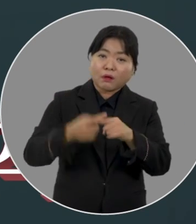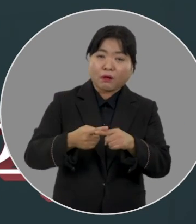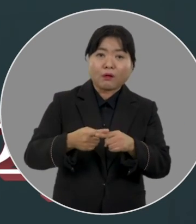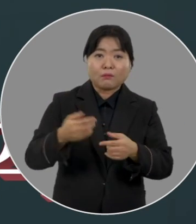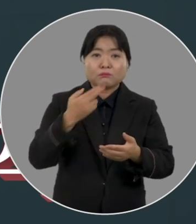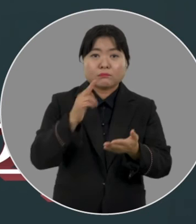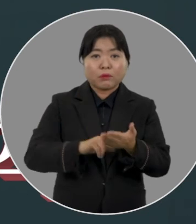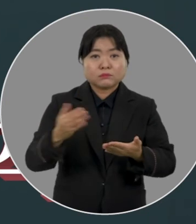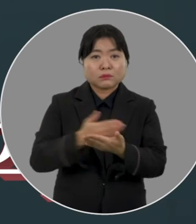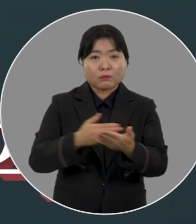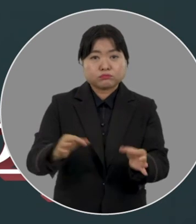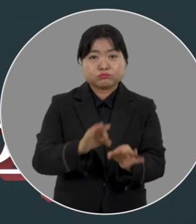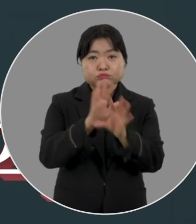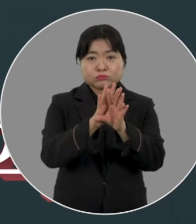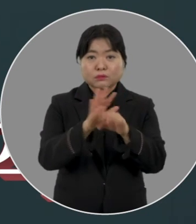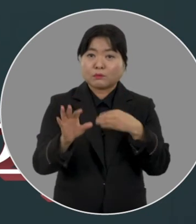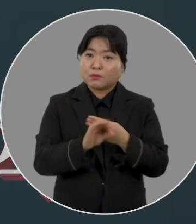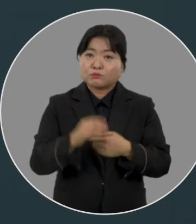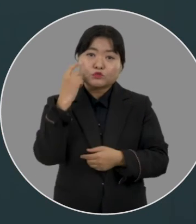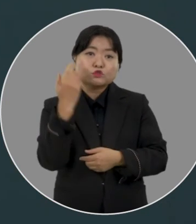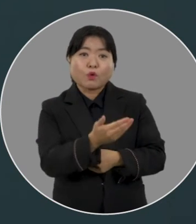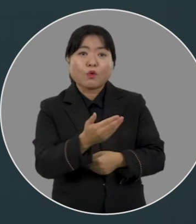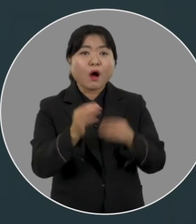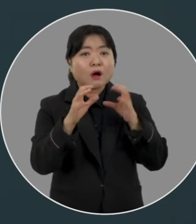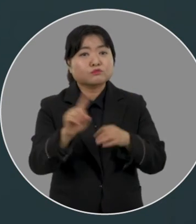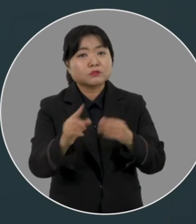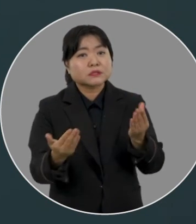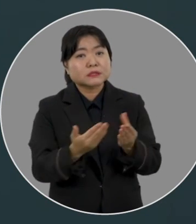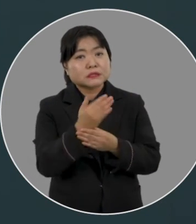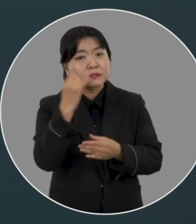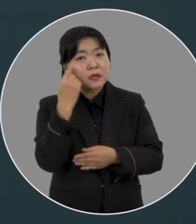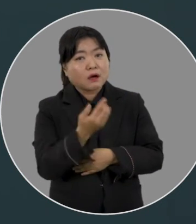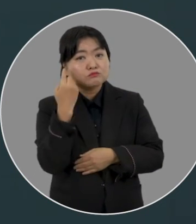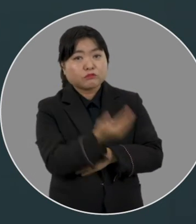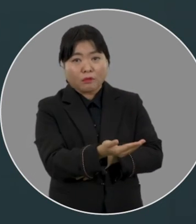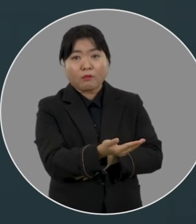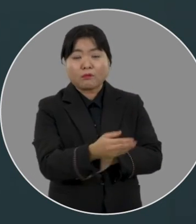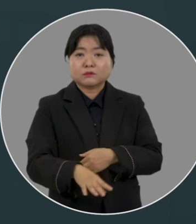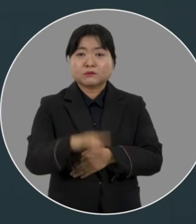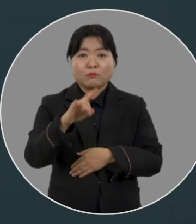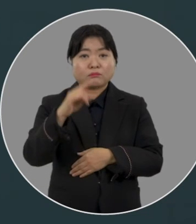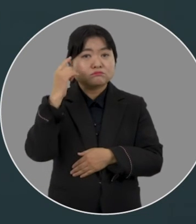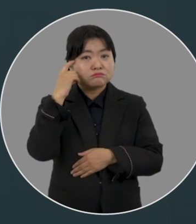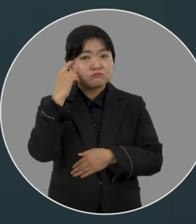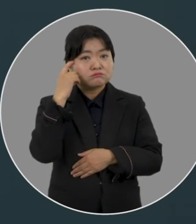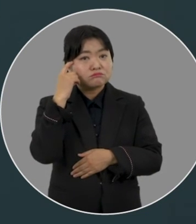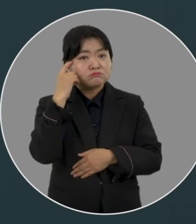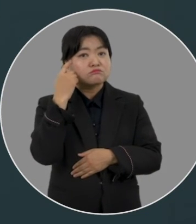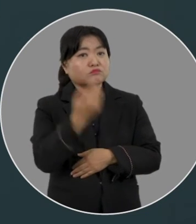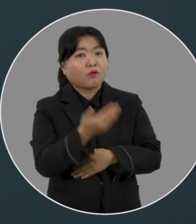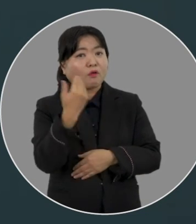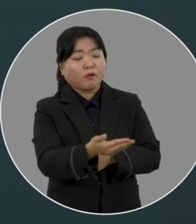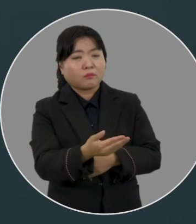중간에 끊겨요. 그렇게 되면 묻지요. 아이한테 무슨 일이 있었는가 하고 묻는데 처음에는